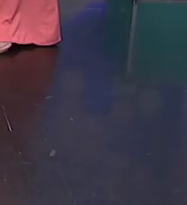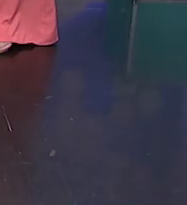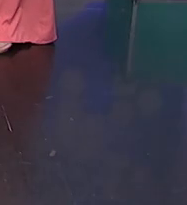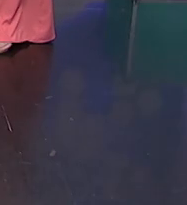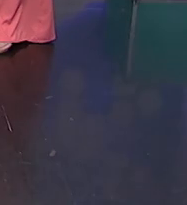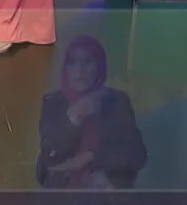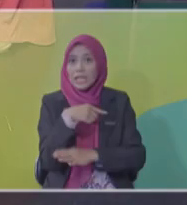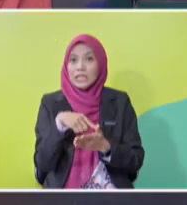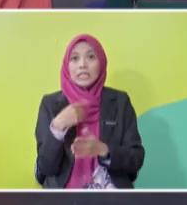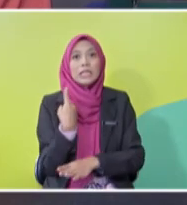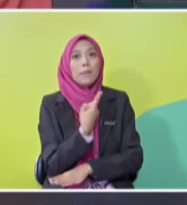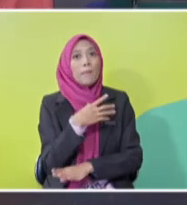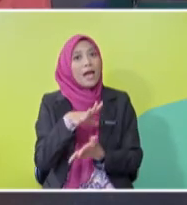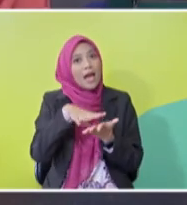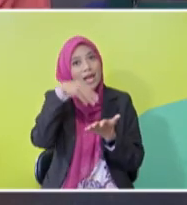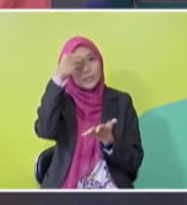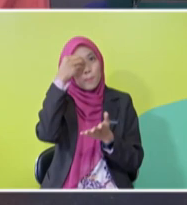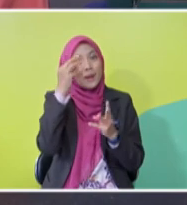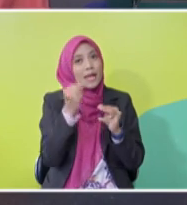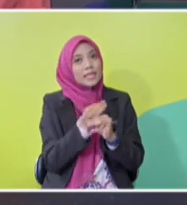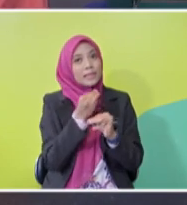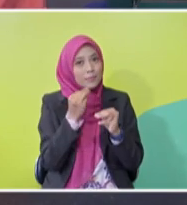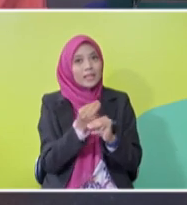akan belajar mengenai matematika